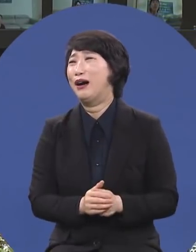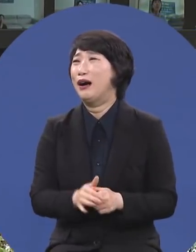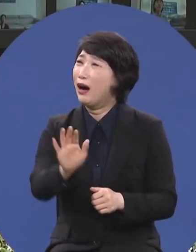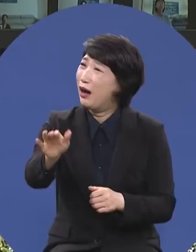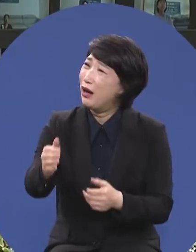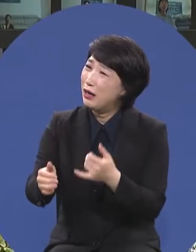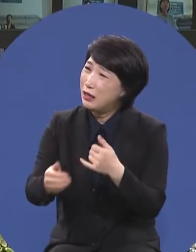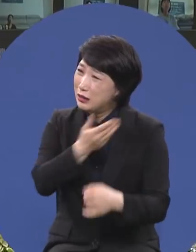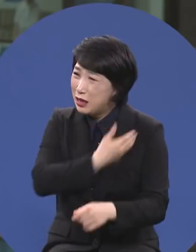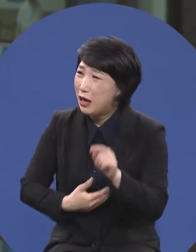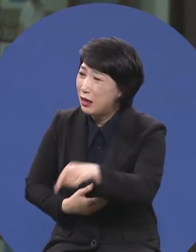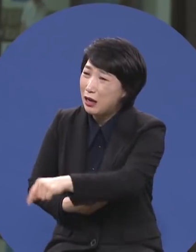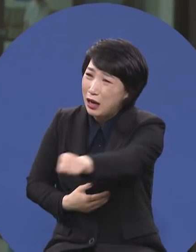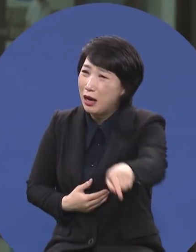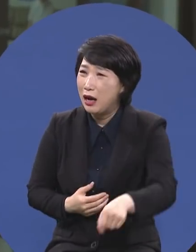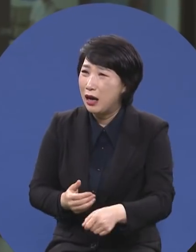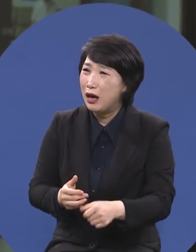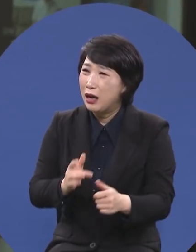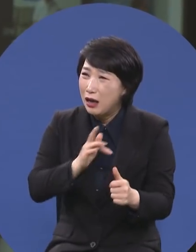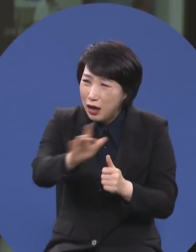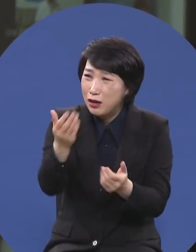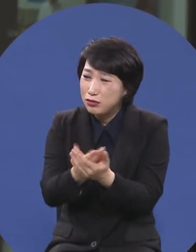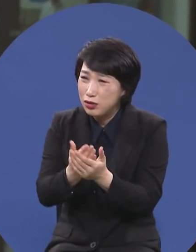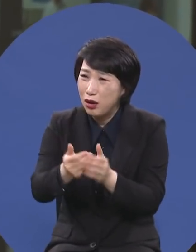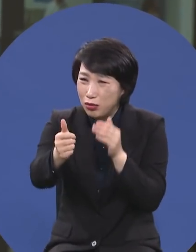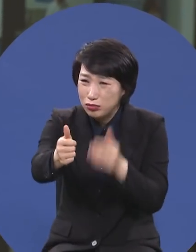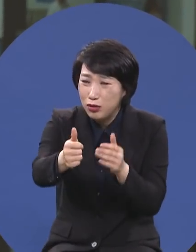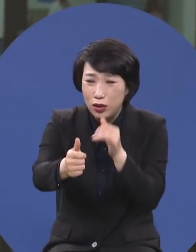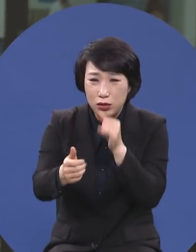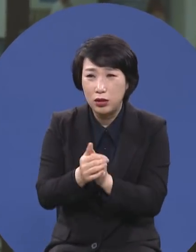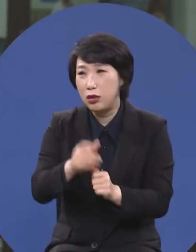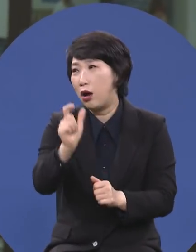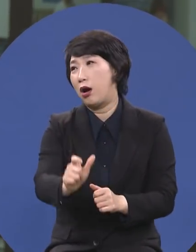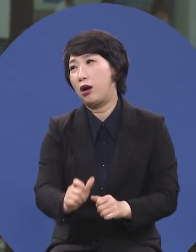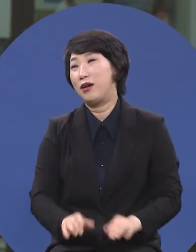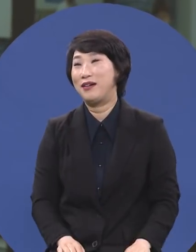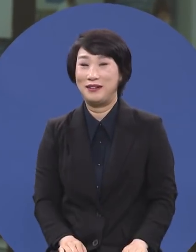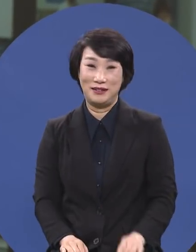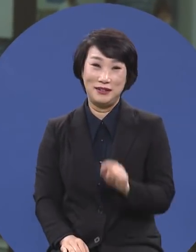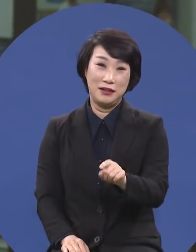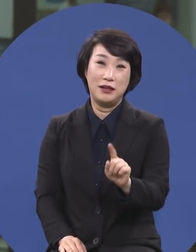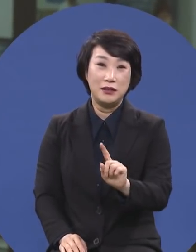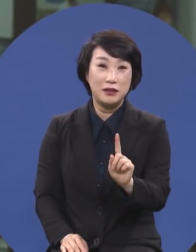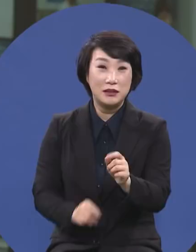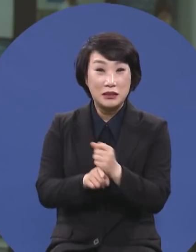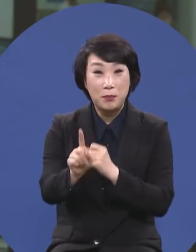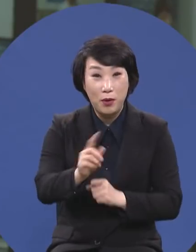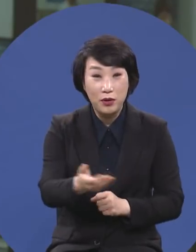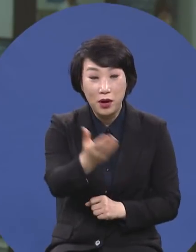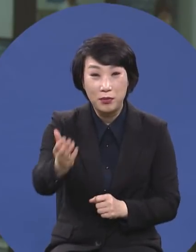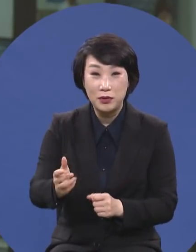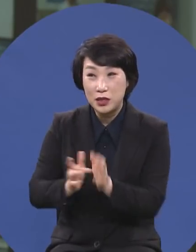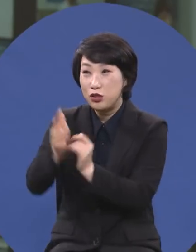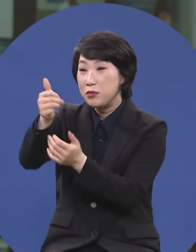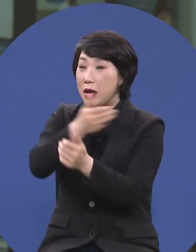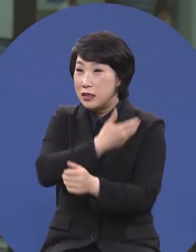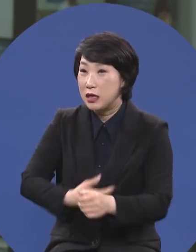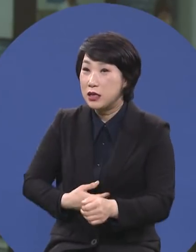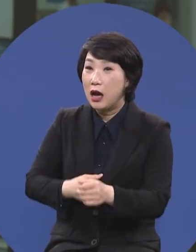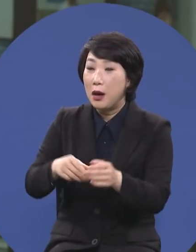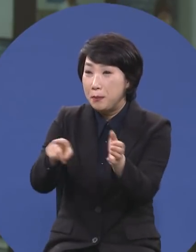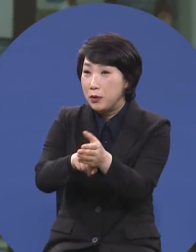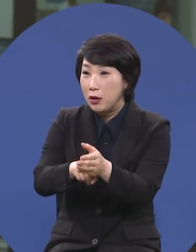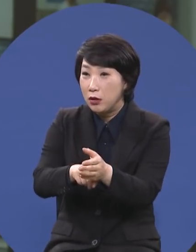보고 쫓아달라니까 못하더이다. 이 말은 당신 제자들을 믿었으나 내 확신의